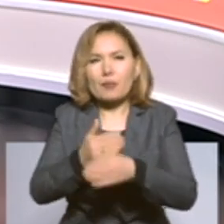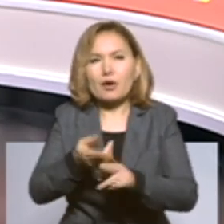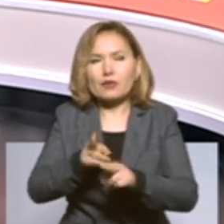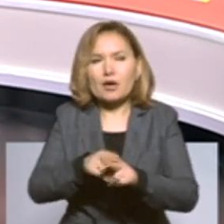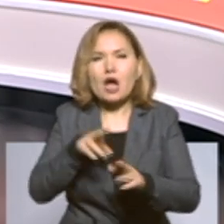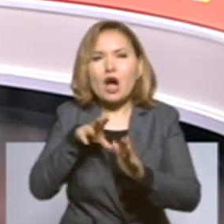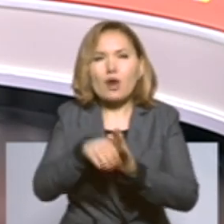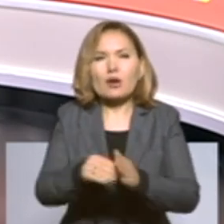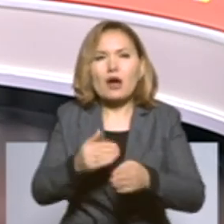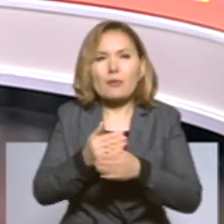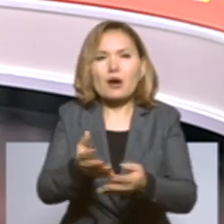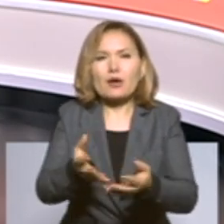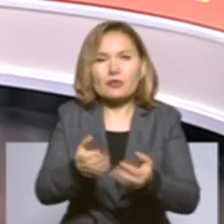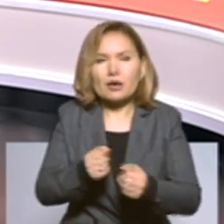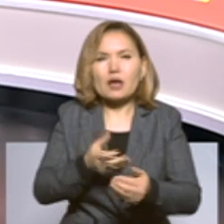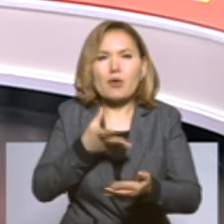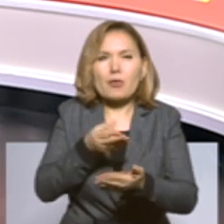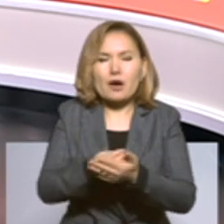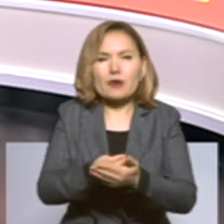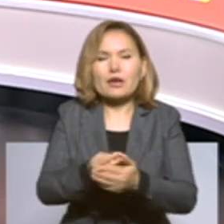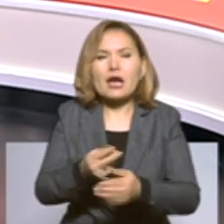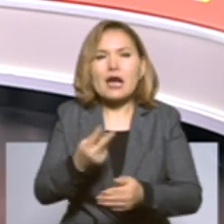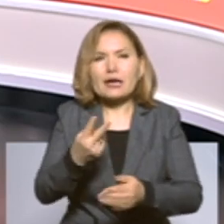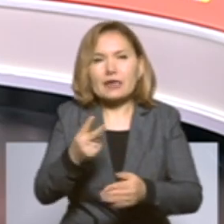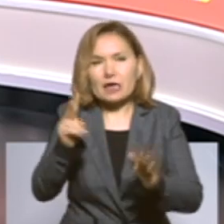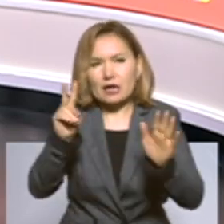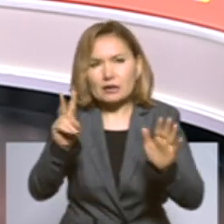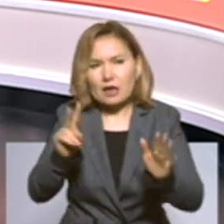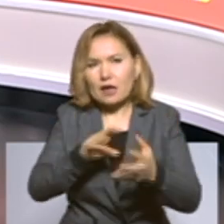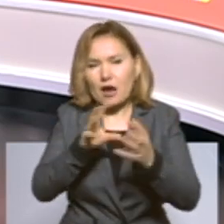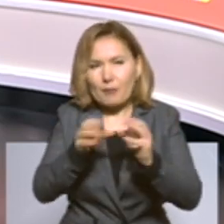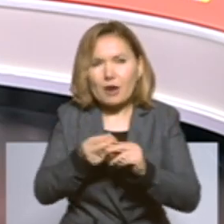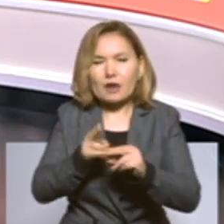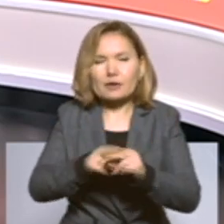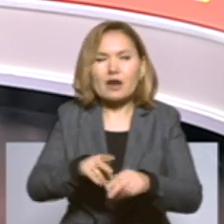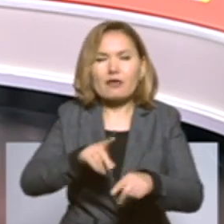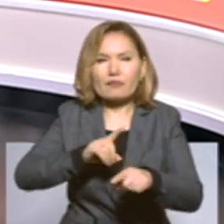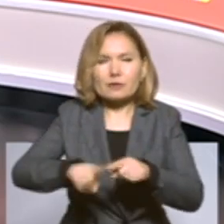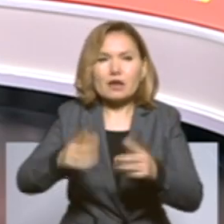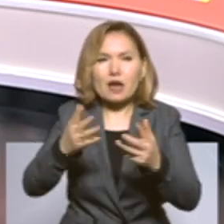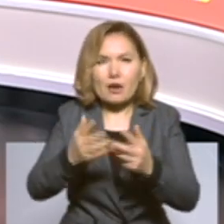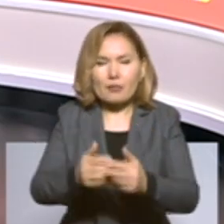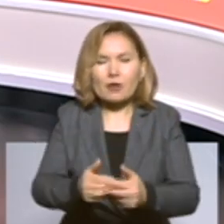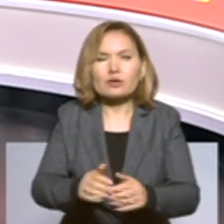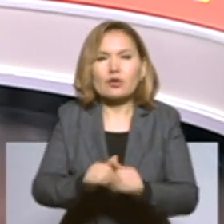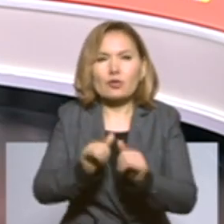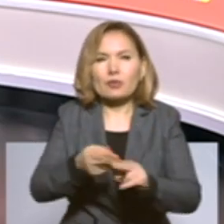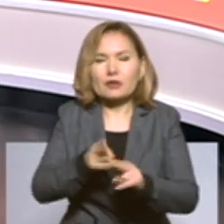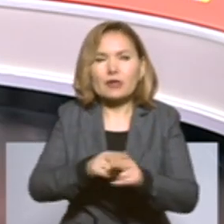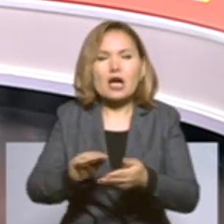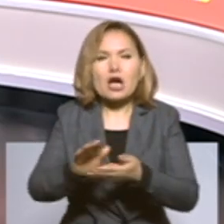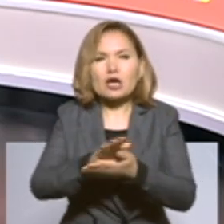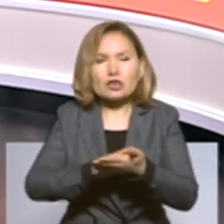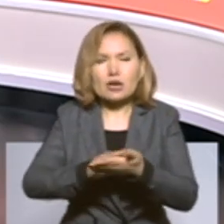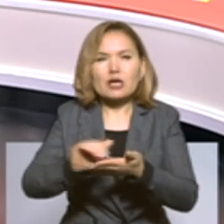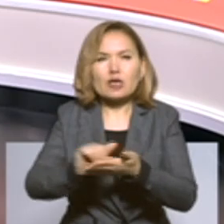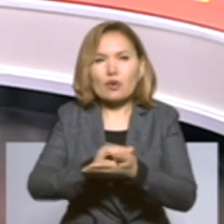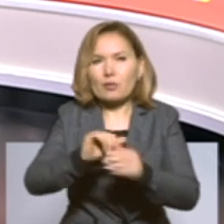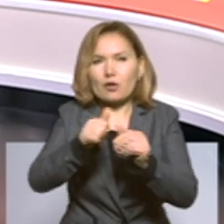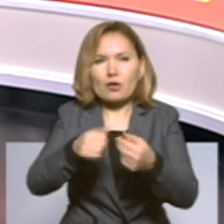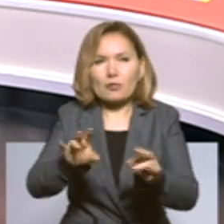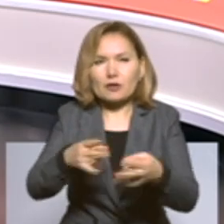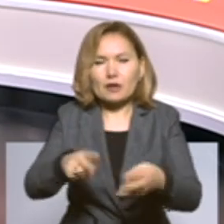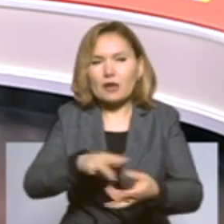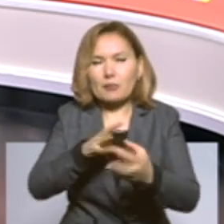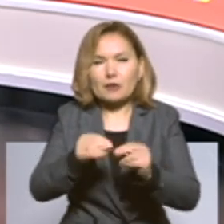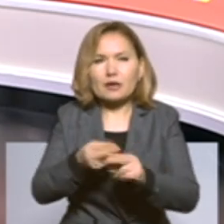бұл көмекті алып жүргендердің төлемі жылдың екінші жартысында автоматты түрде ұзартылады. Ешқайда барып құжат өткізудің қажеті жоқ. Ал бұл